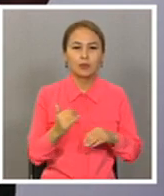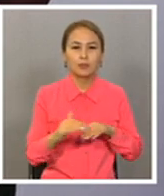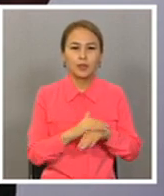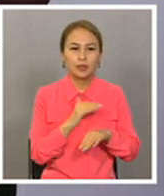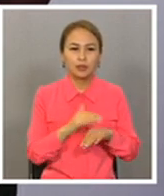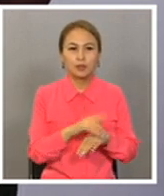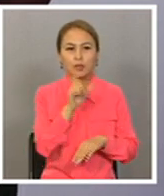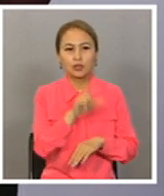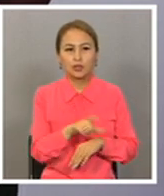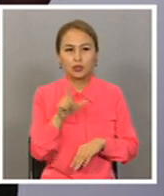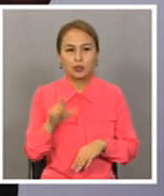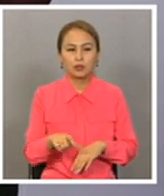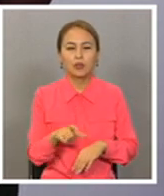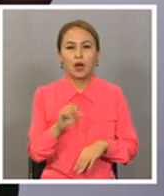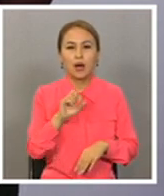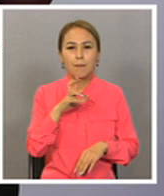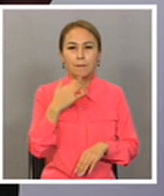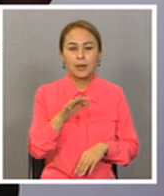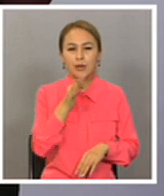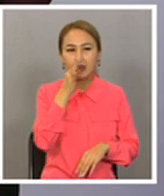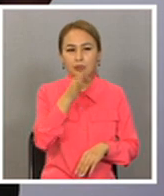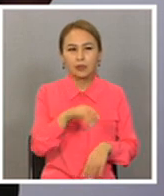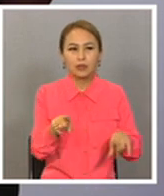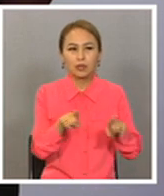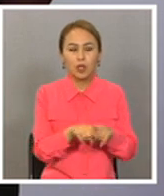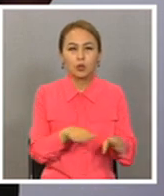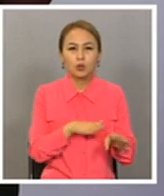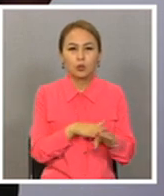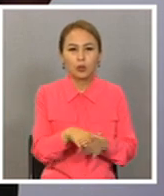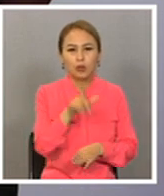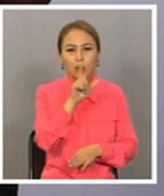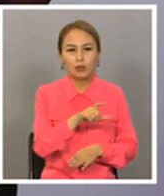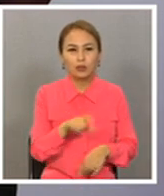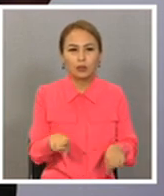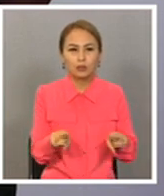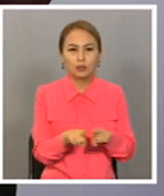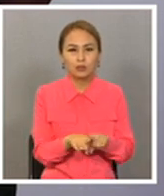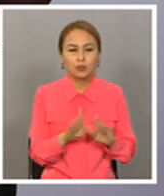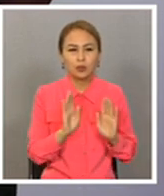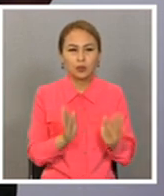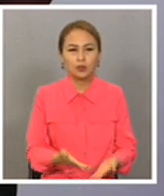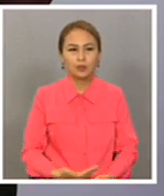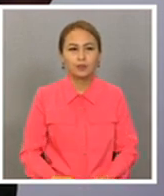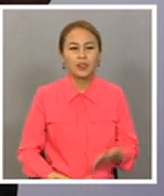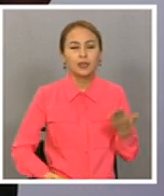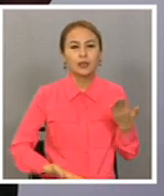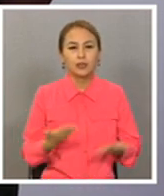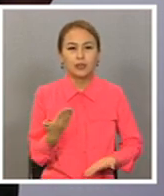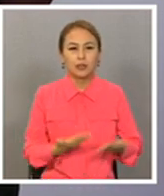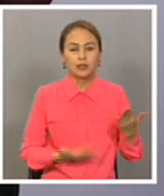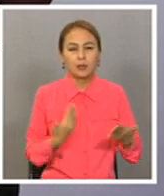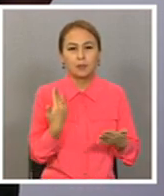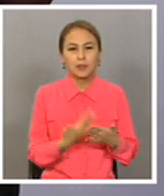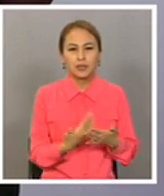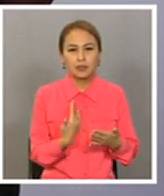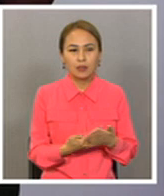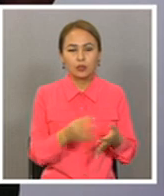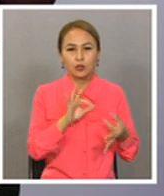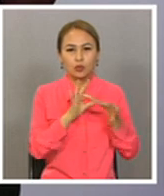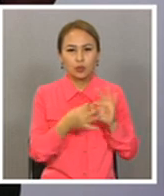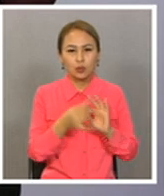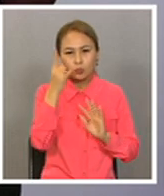жан, хәкім Абай айтқандай толық адам бола алады. Ендеше мысалды түсіну